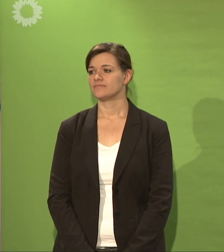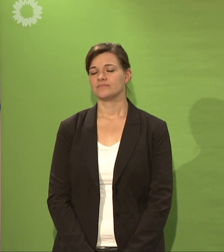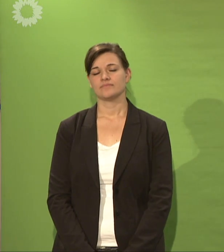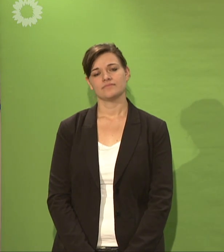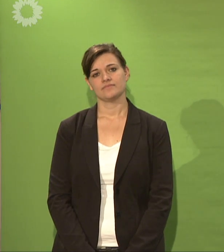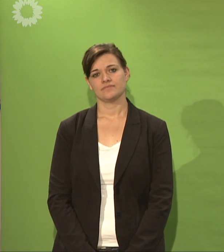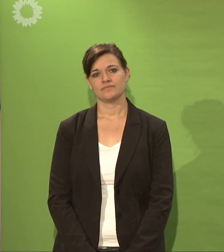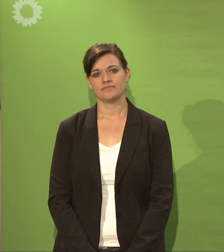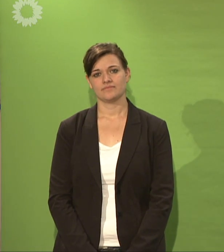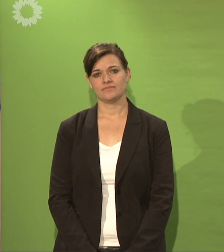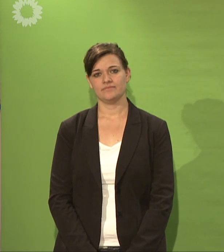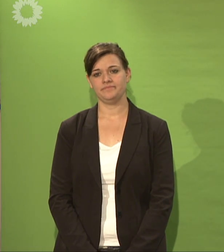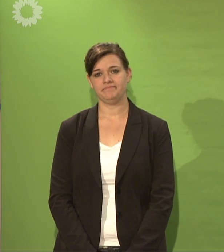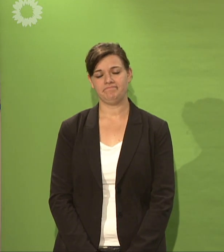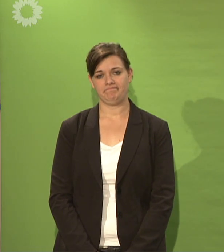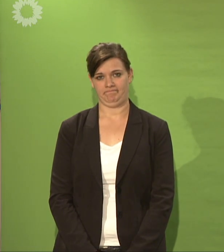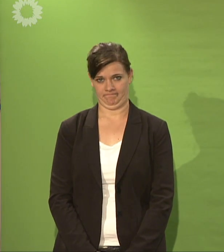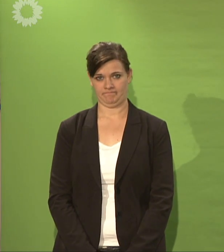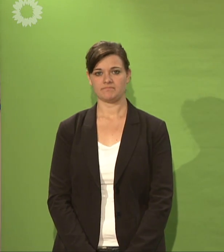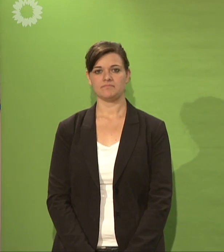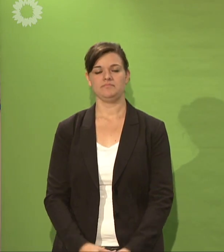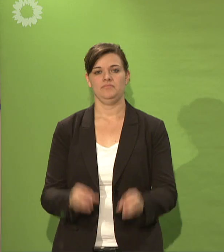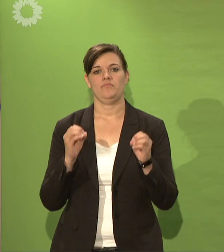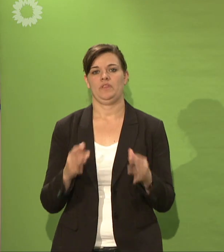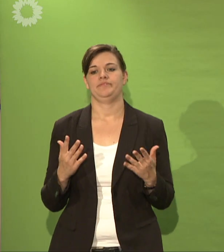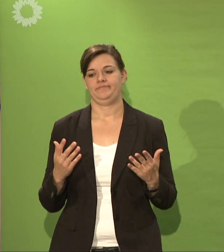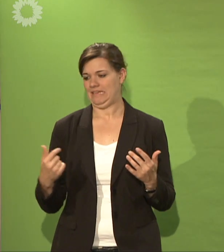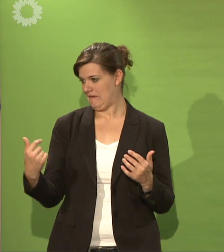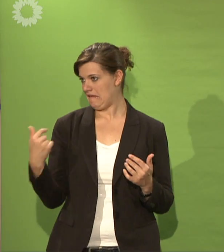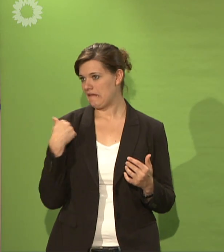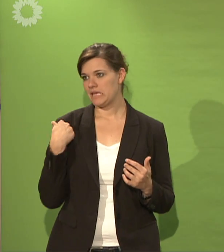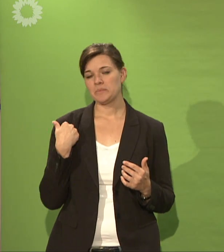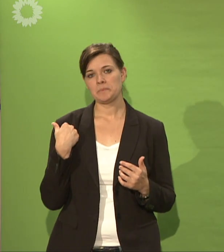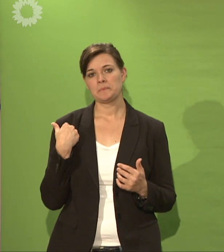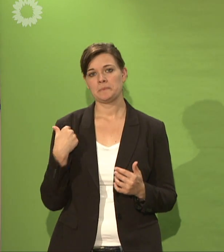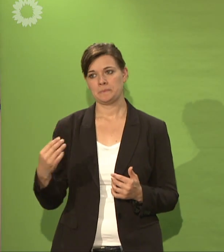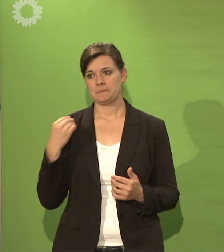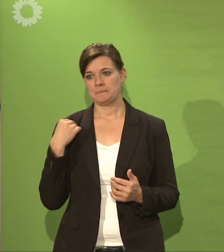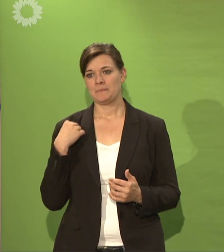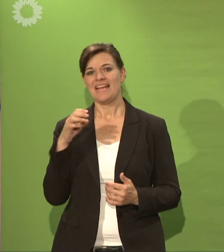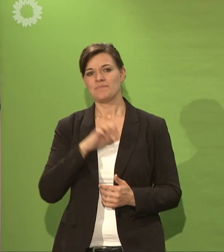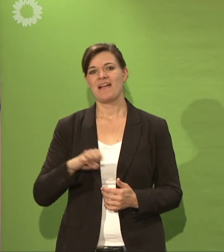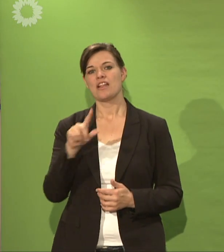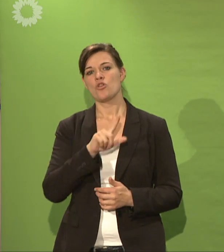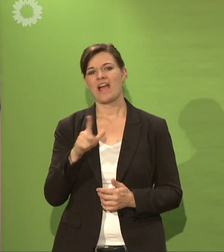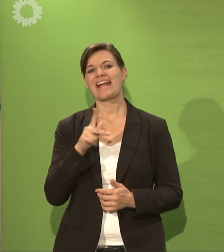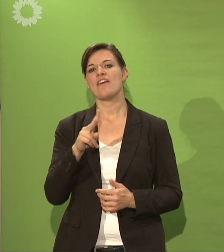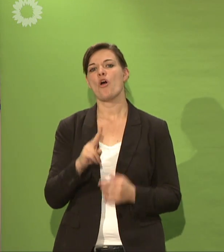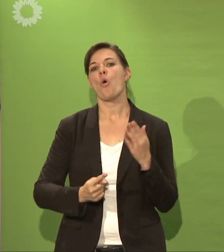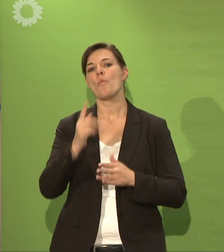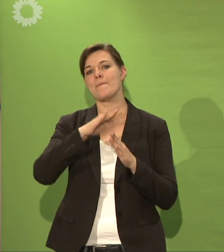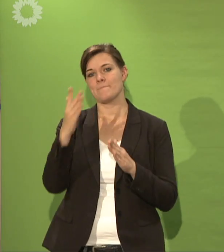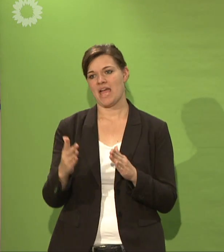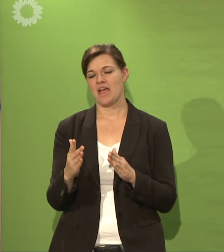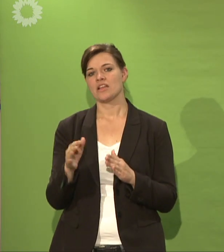Dann würde ich sagen, uns ist jetzt gesagt worden, dass Elisabeth Pech-Büttner vom KV Oberberg das